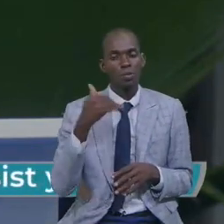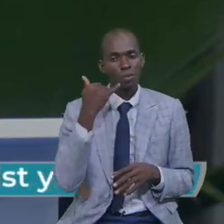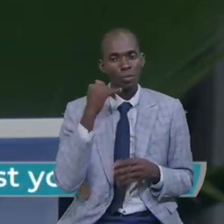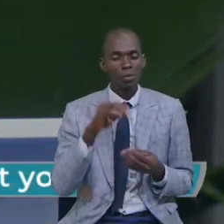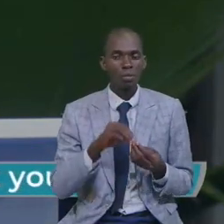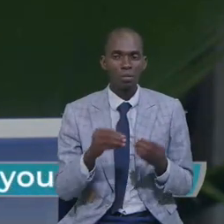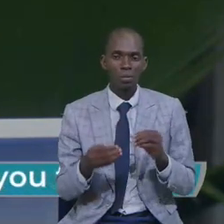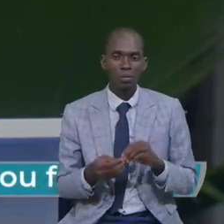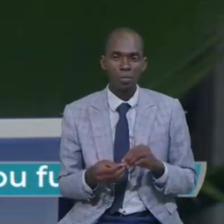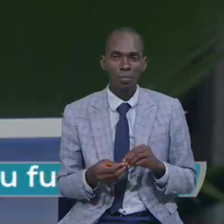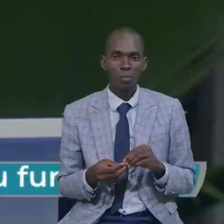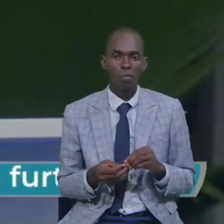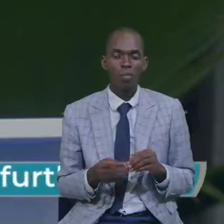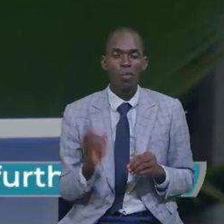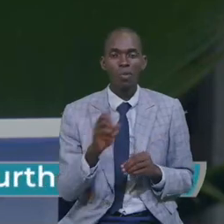et numéro de téléphone